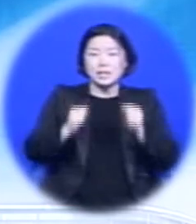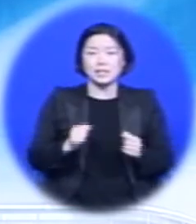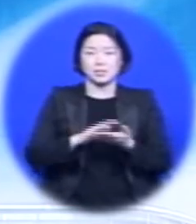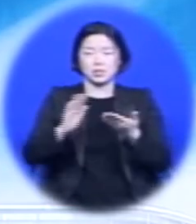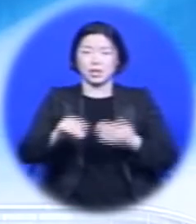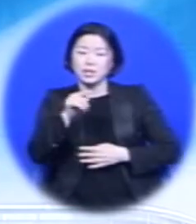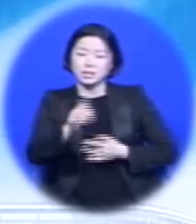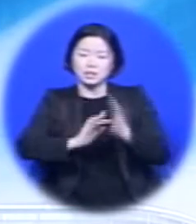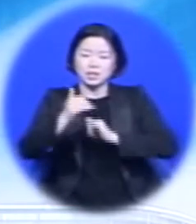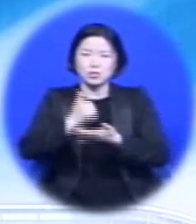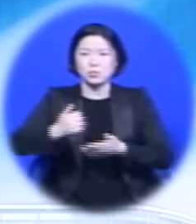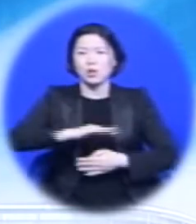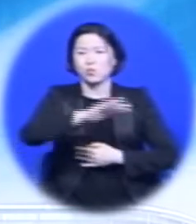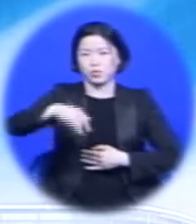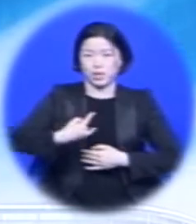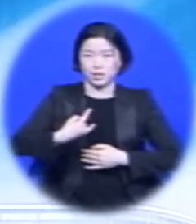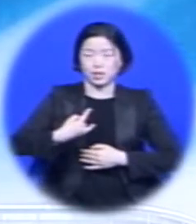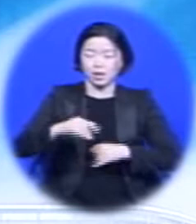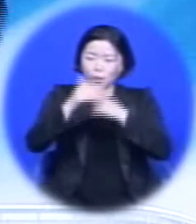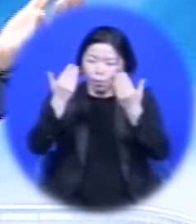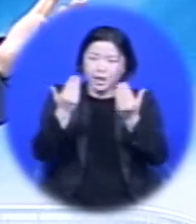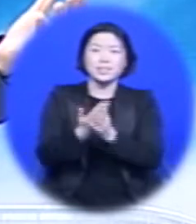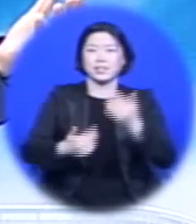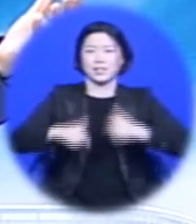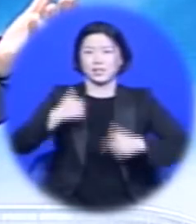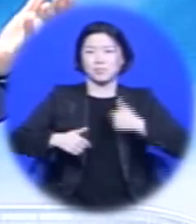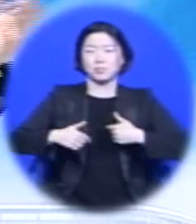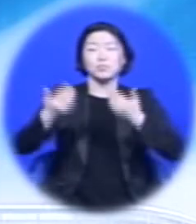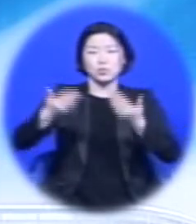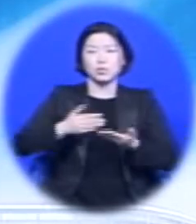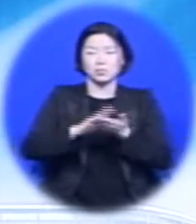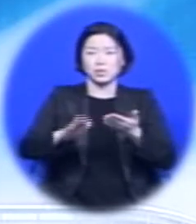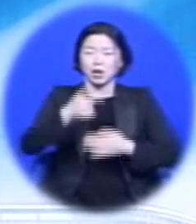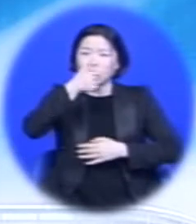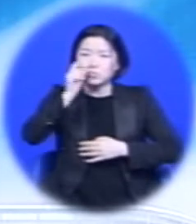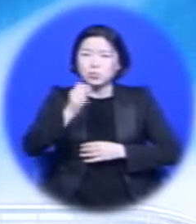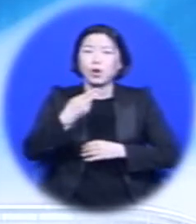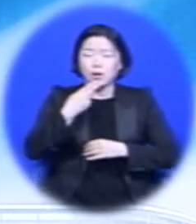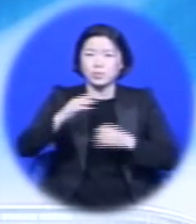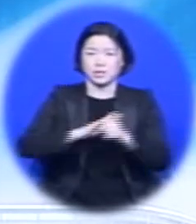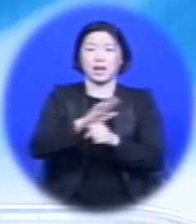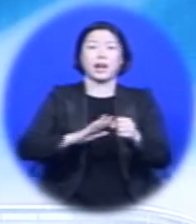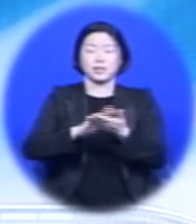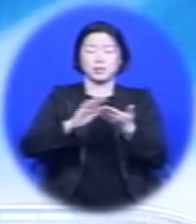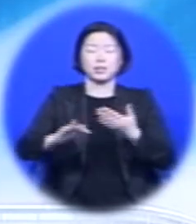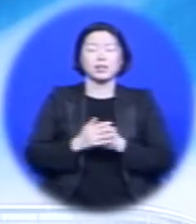그 예수님은 우리에게 완전한 기쁨이십니다. 부족함이 없는 사랑이십니다.